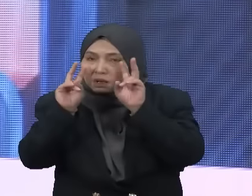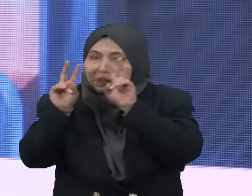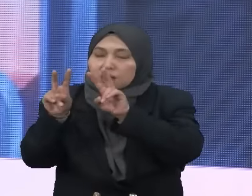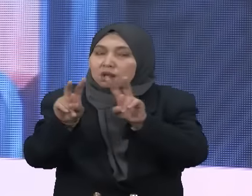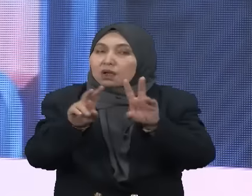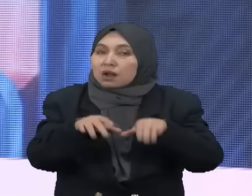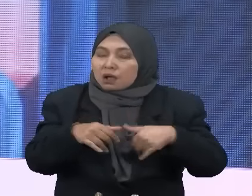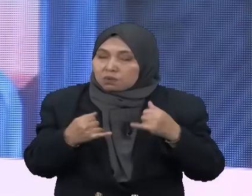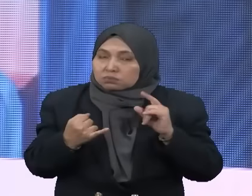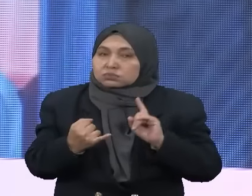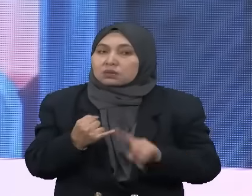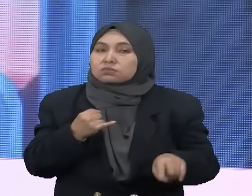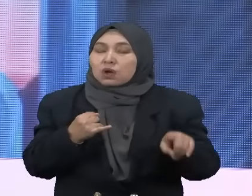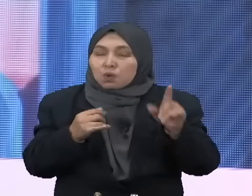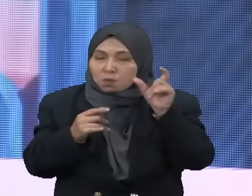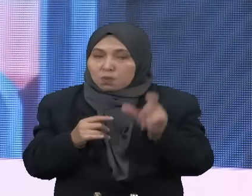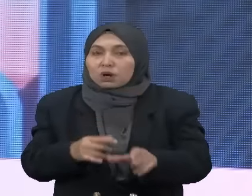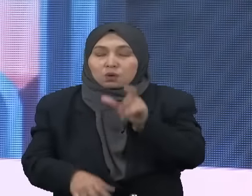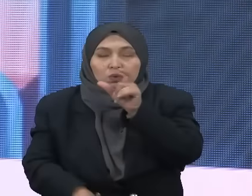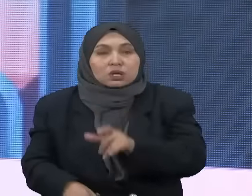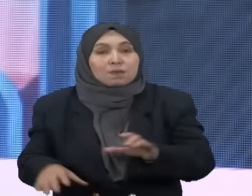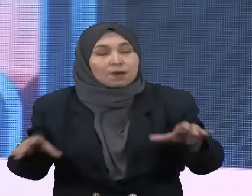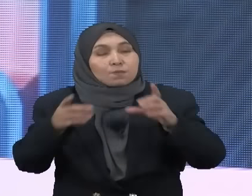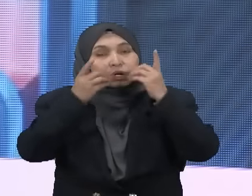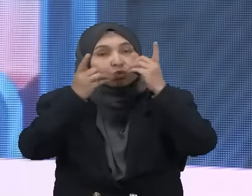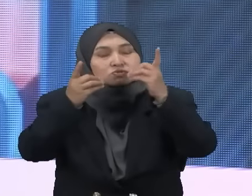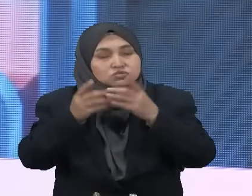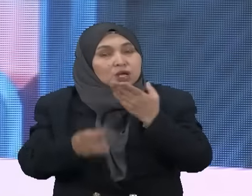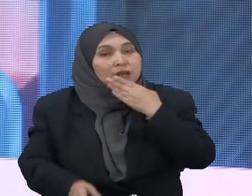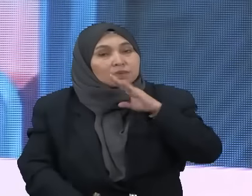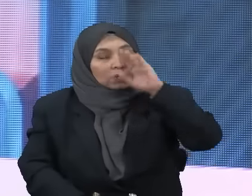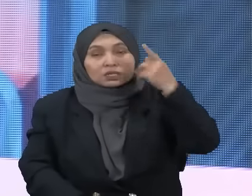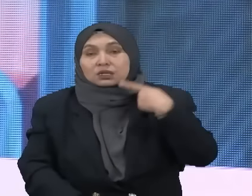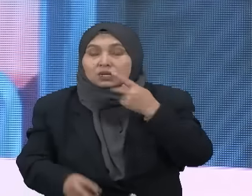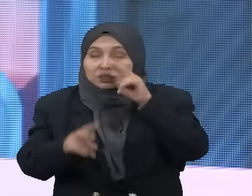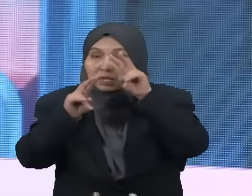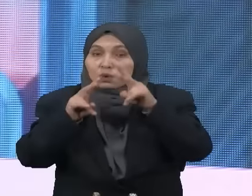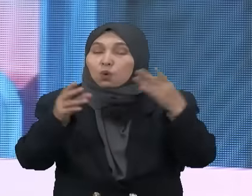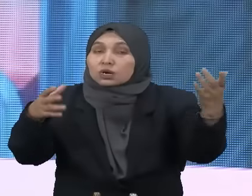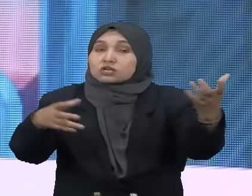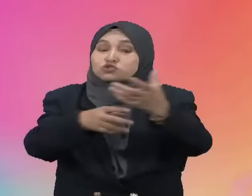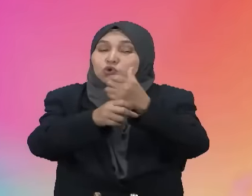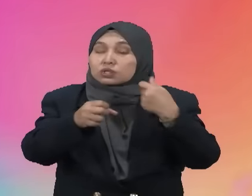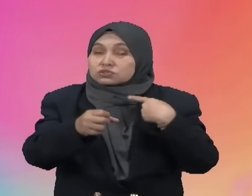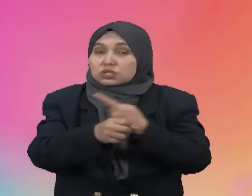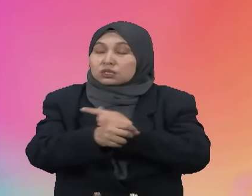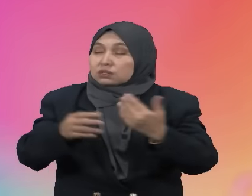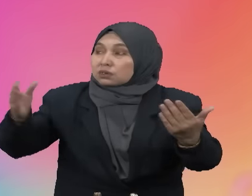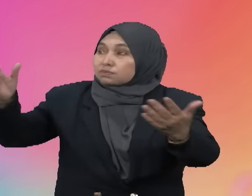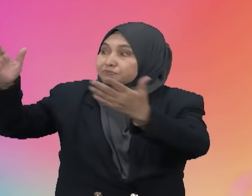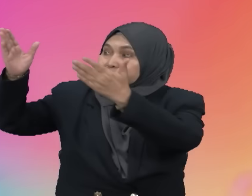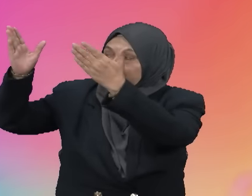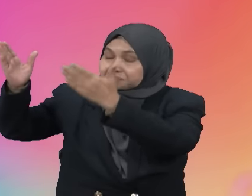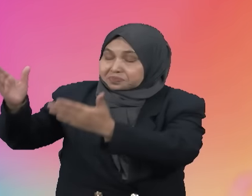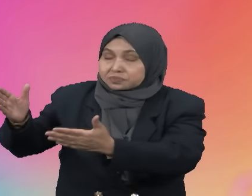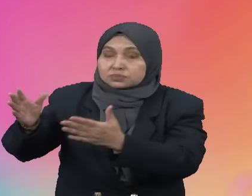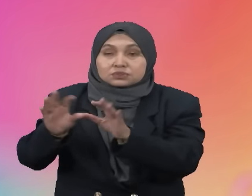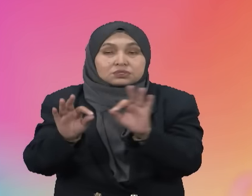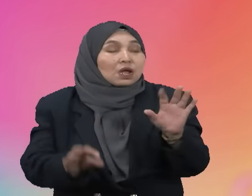bagaimana kesudahan orang-orang yang melakukan dosa itu. Alhamdulillah, tuan-tuan, kita lihat resolusi kita pada hari ini pada ayat yang